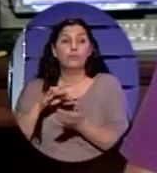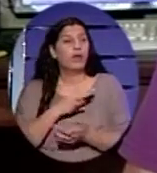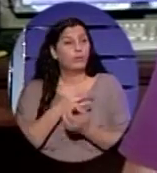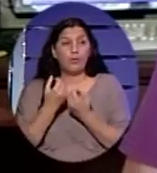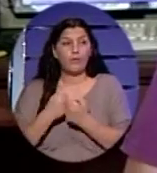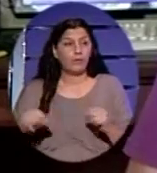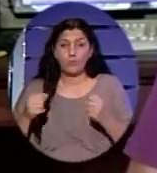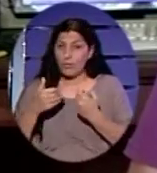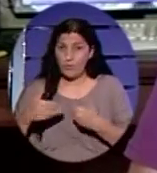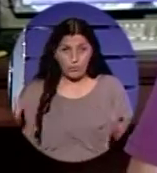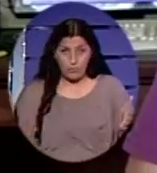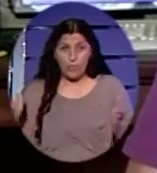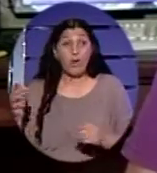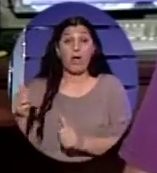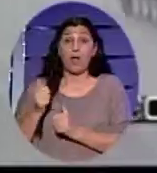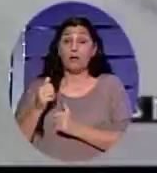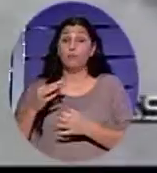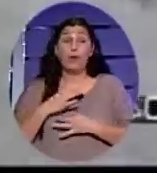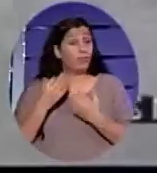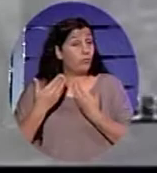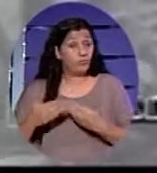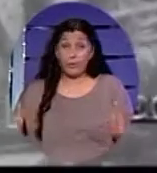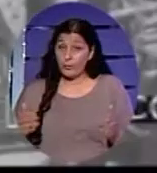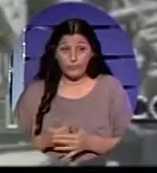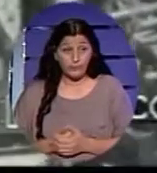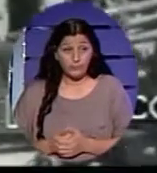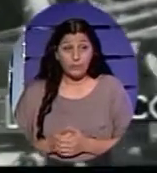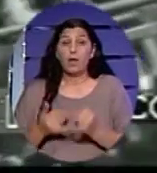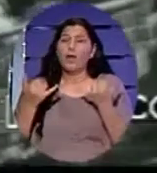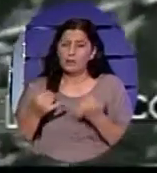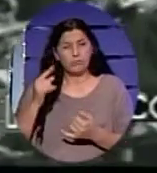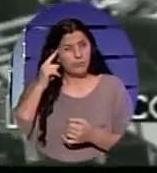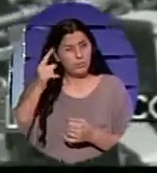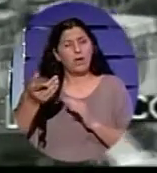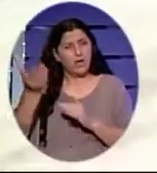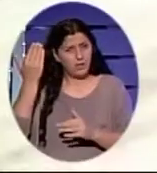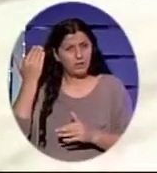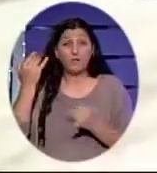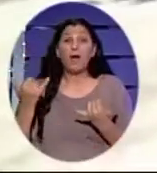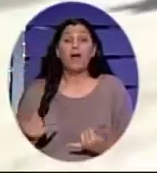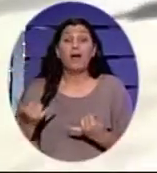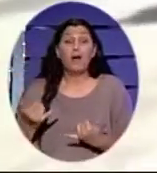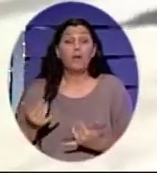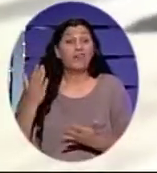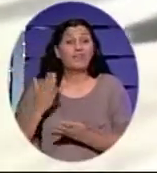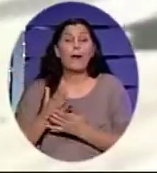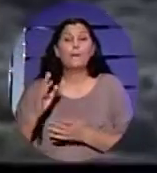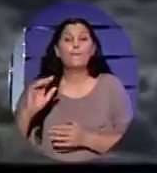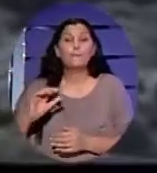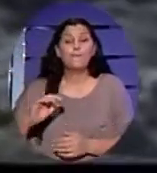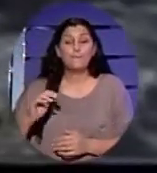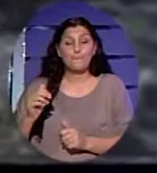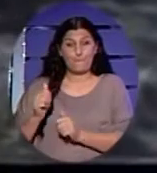הופקרו, חיילים שלנו הופקרו. מה שנחשף רק עכשיו ידע רמי עוד אז, אבל היום אחרי שגייס את בנו הבכור